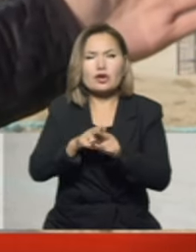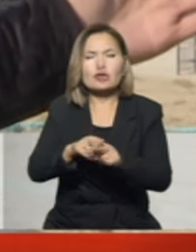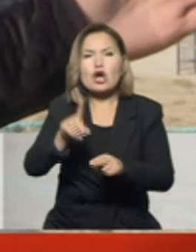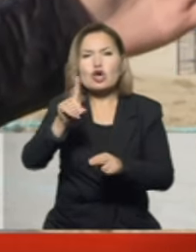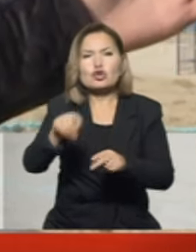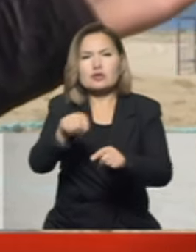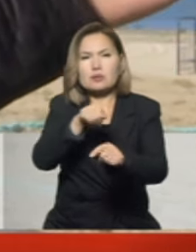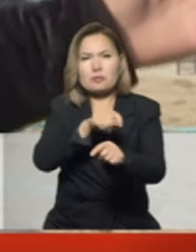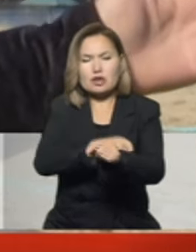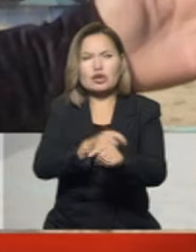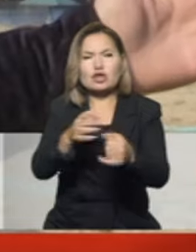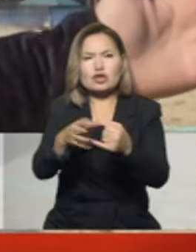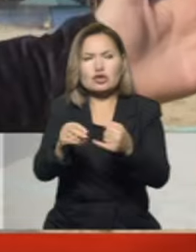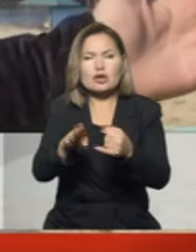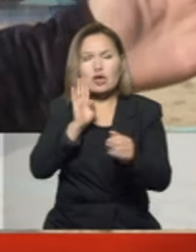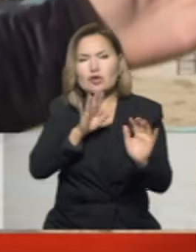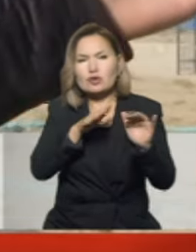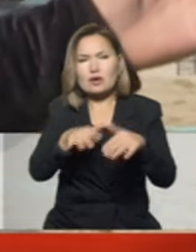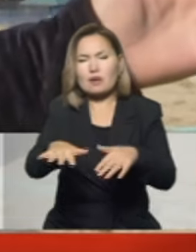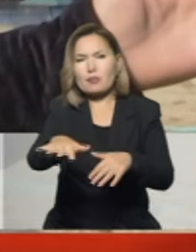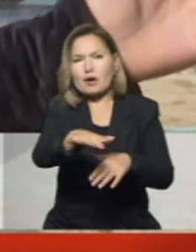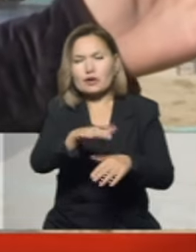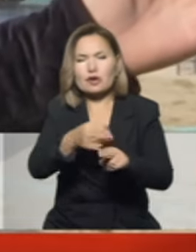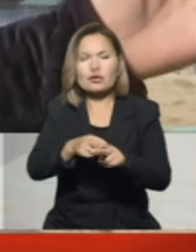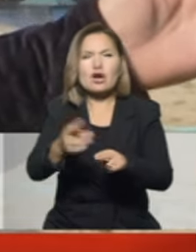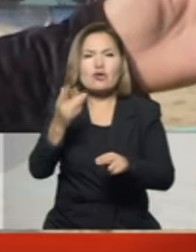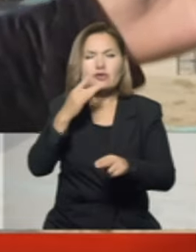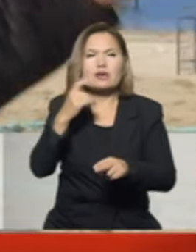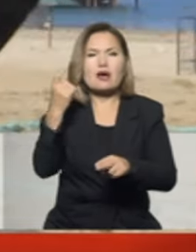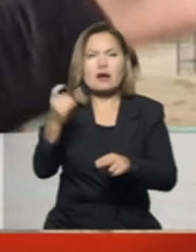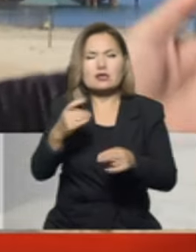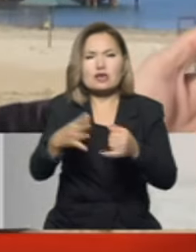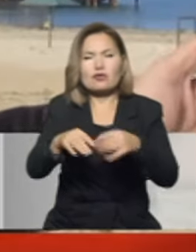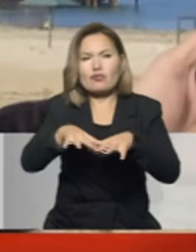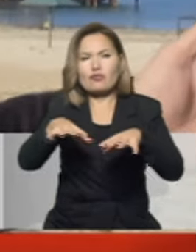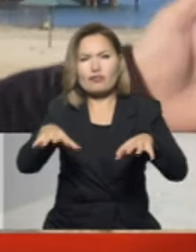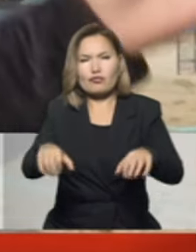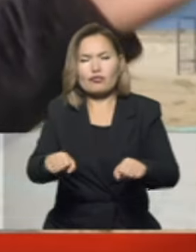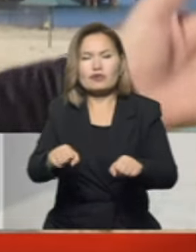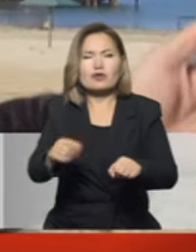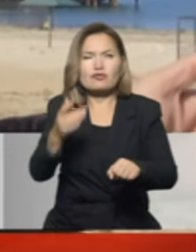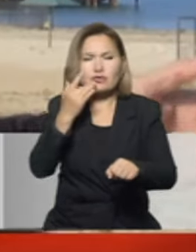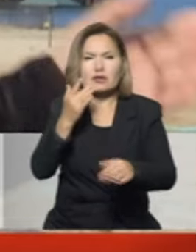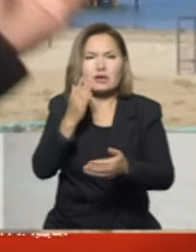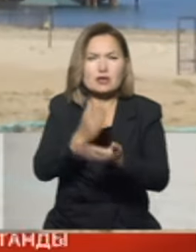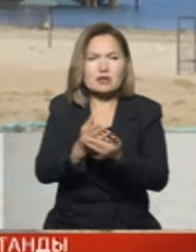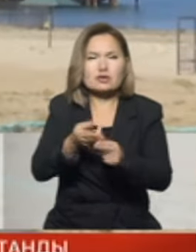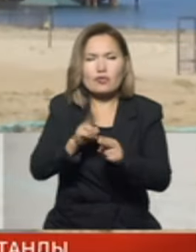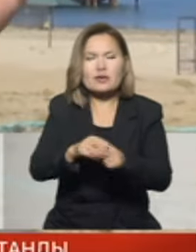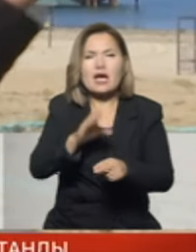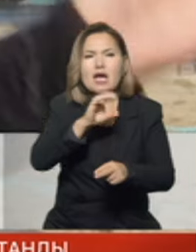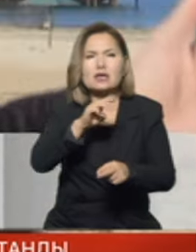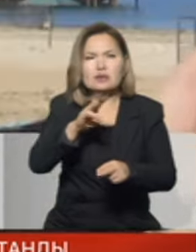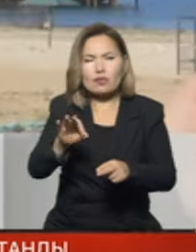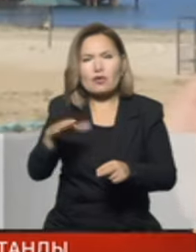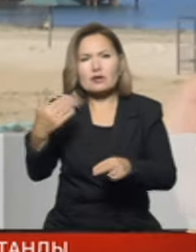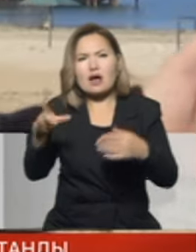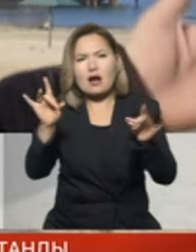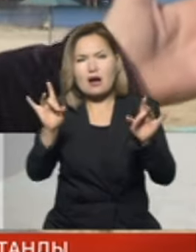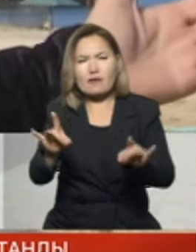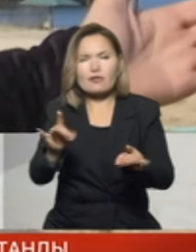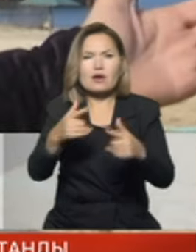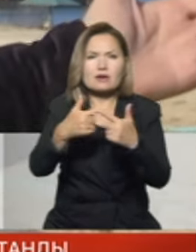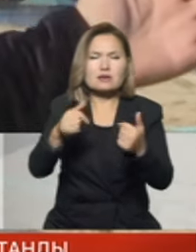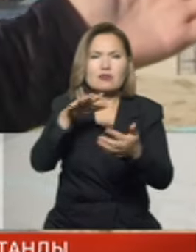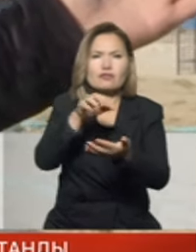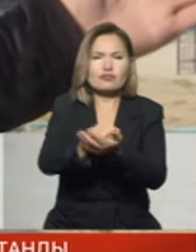метр жағажайымыз, жан-жағымыздың бәрі мінекей мотор оңдайтын жан мекеме, оңымыз да, солымыз да, мұн